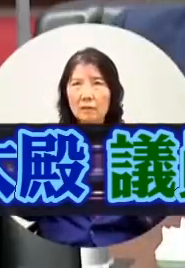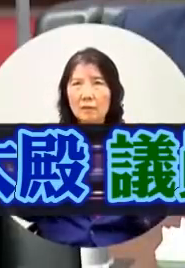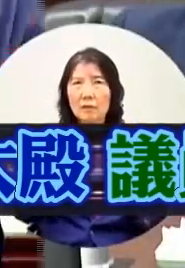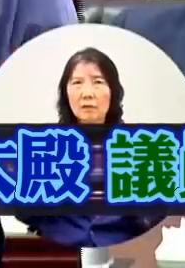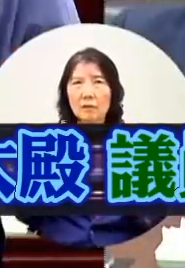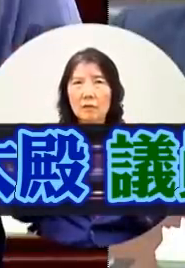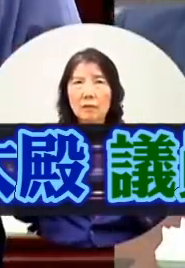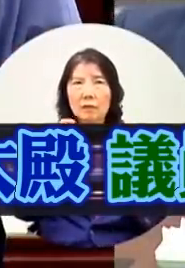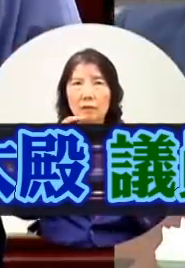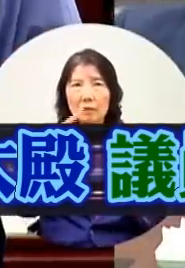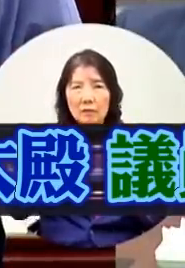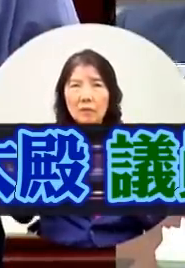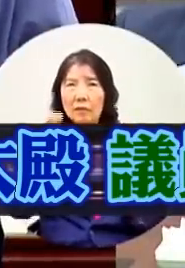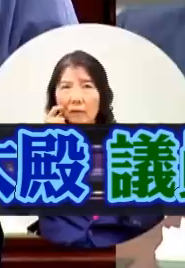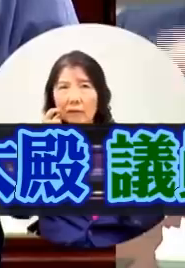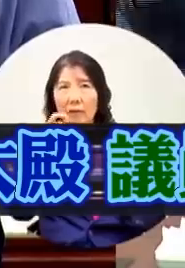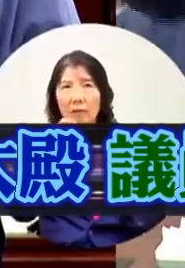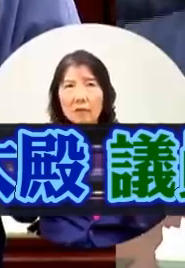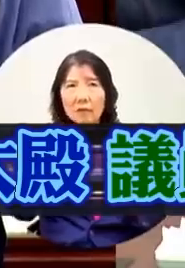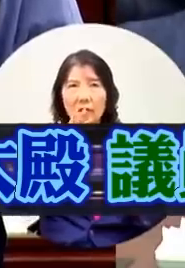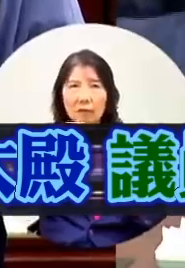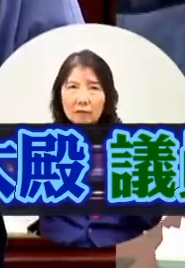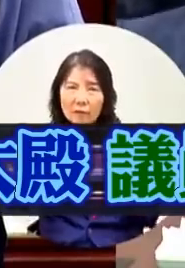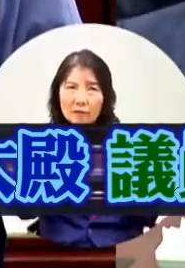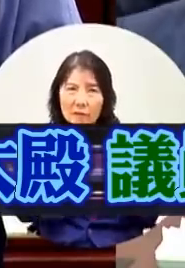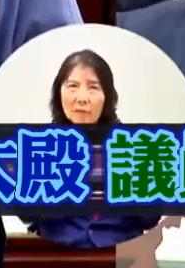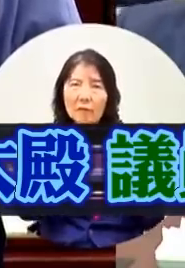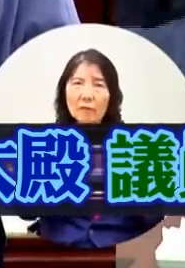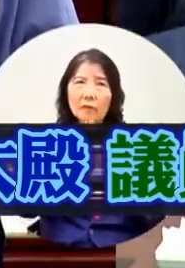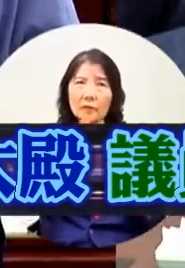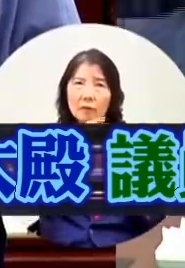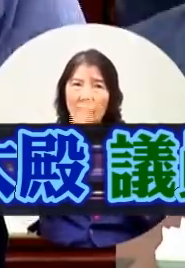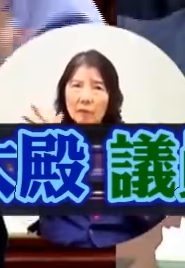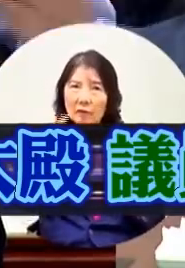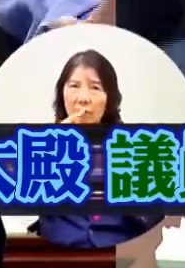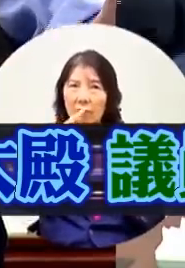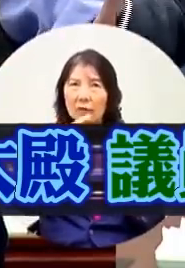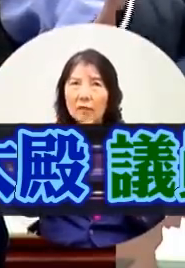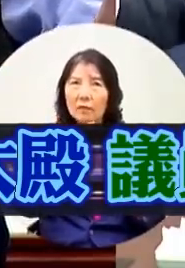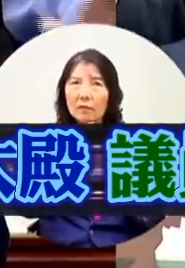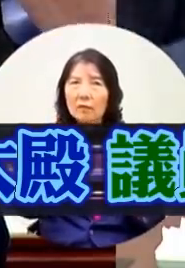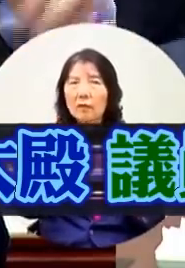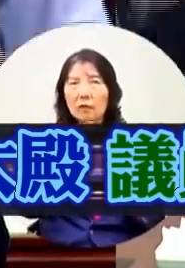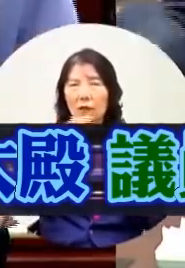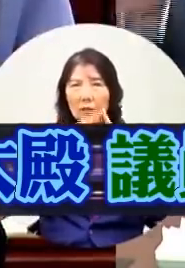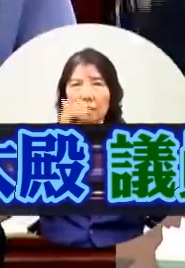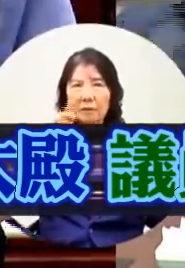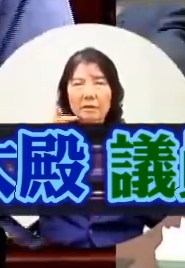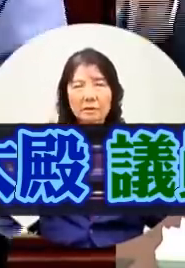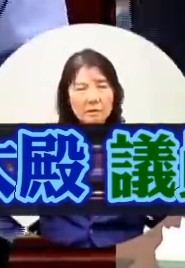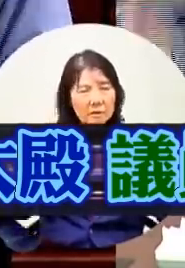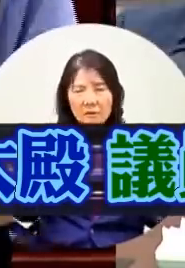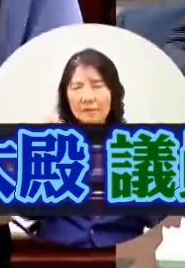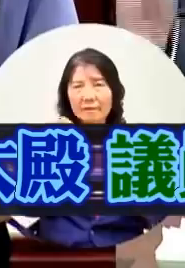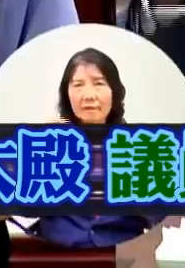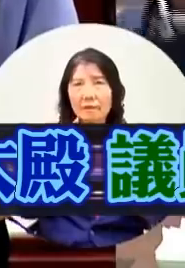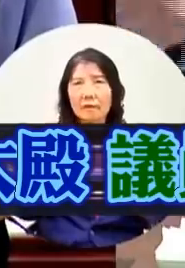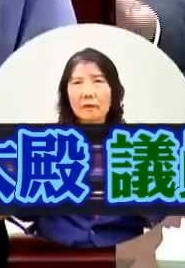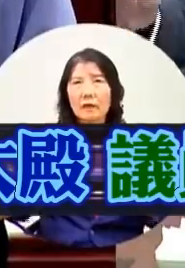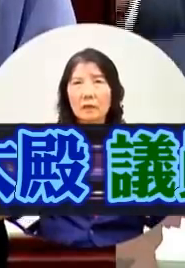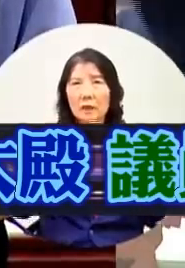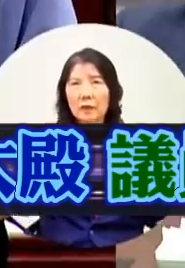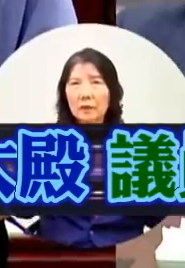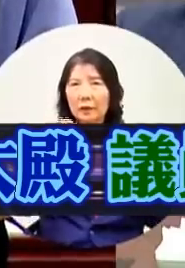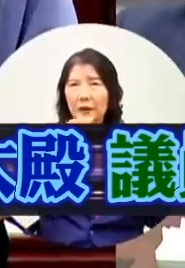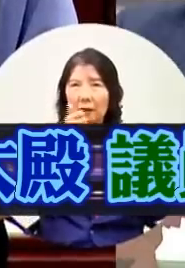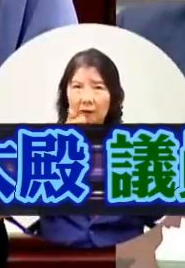难，是模式的问题。 不是 你这种方式， 市长， 是我身为市长无法接受的。 你不可以违背议会质询的办法。你